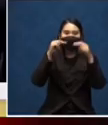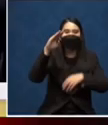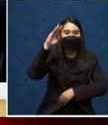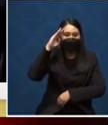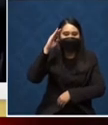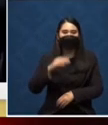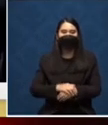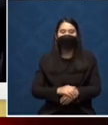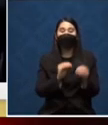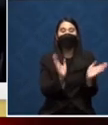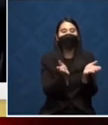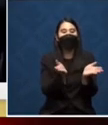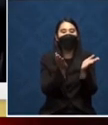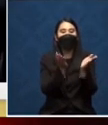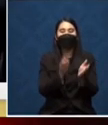สนับสนุน